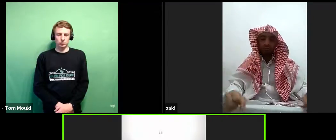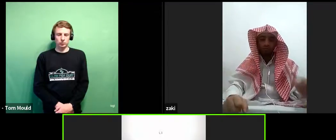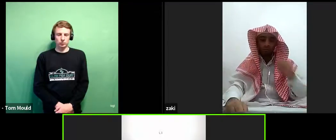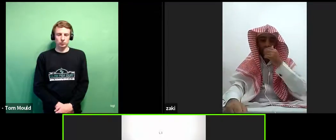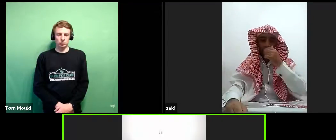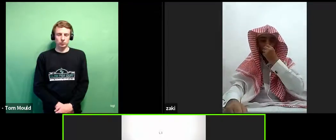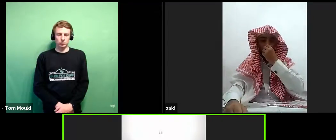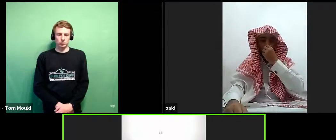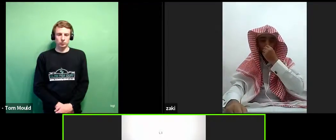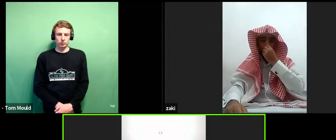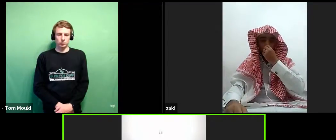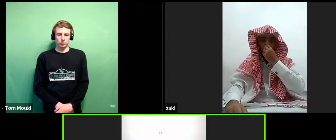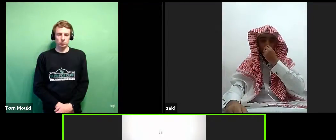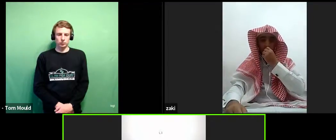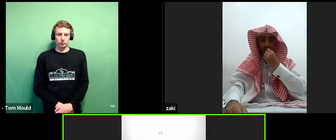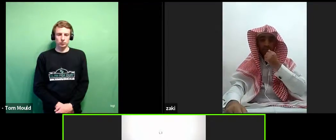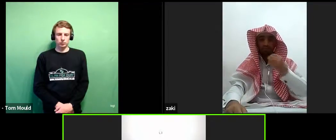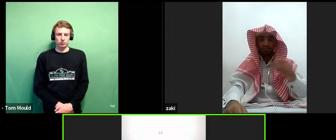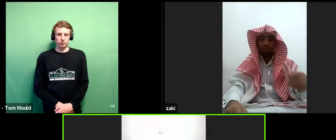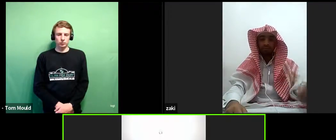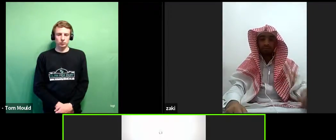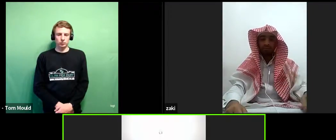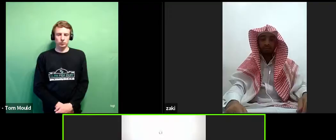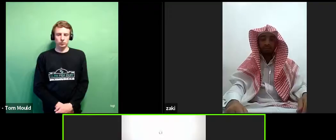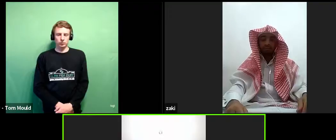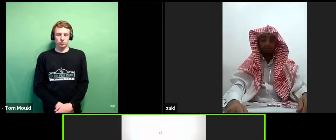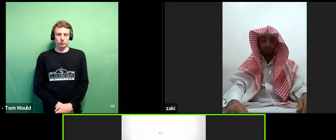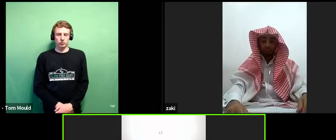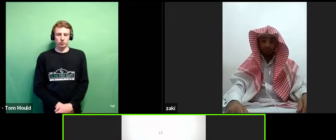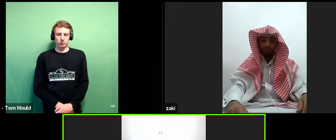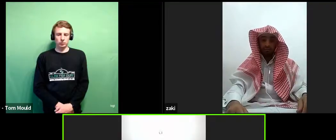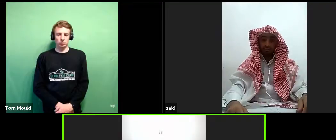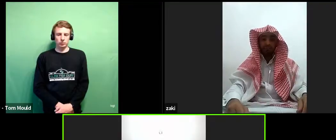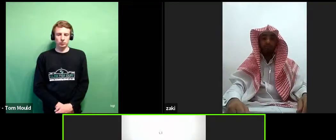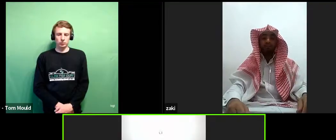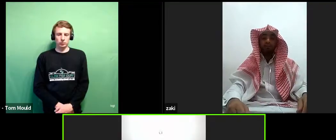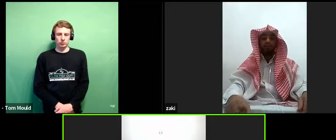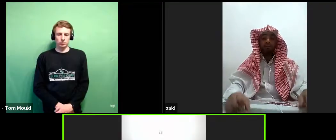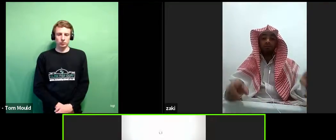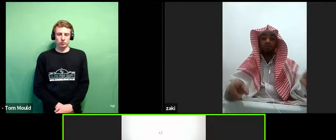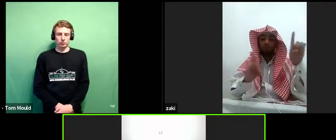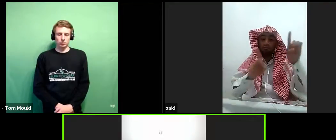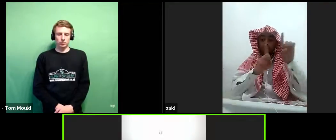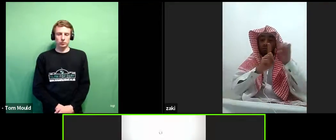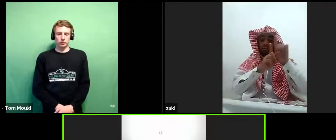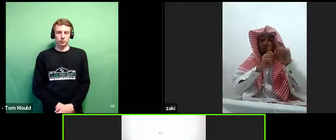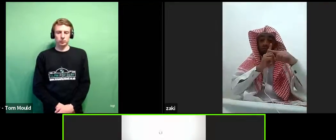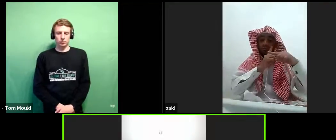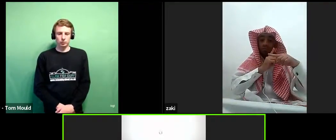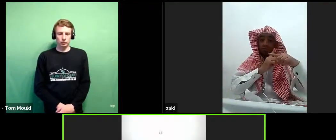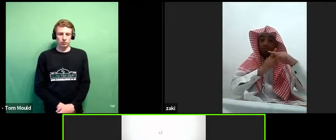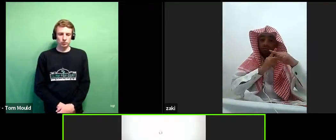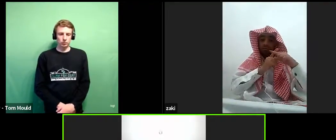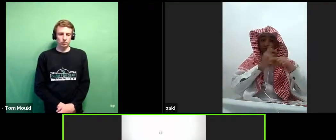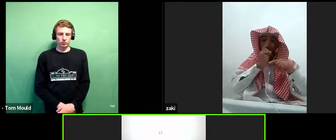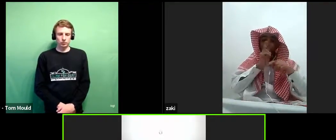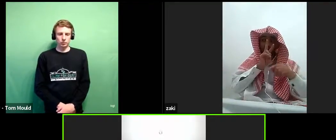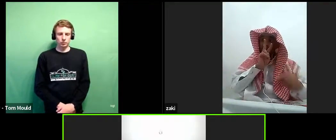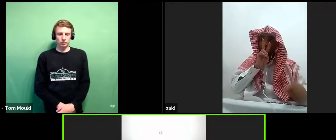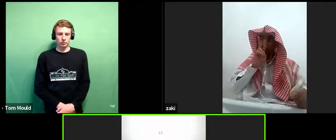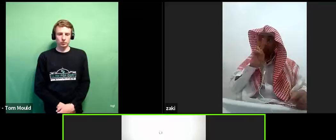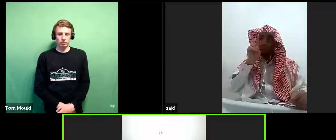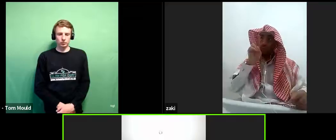ولو يرى الذين ظلموا إذ يرون العذاب أن